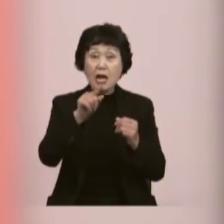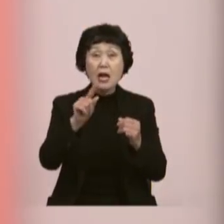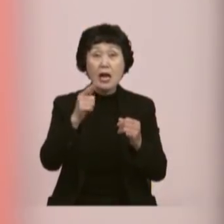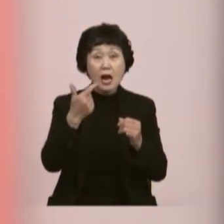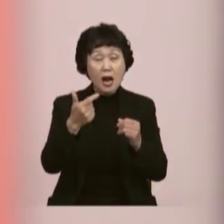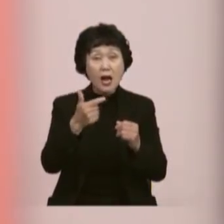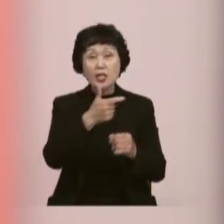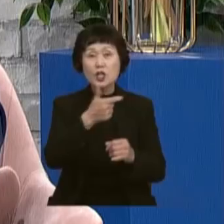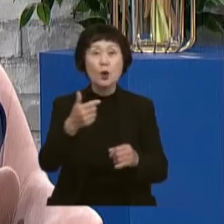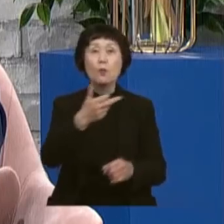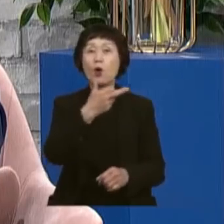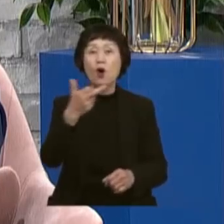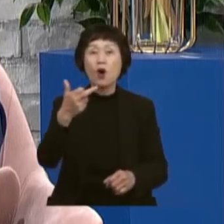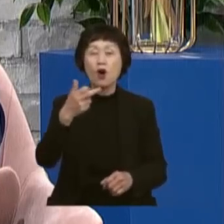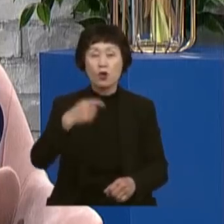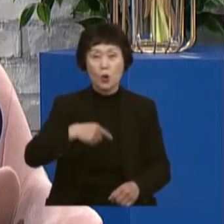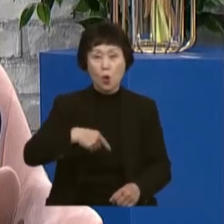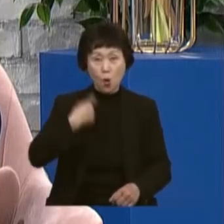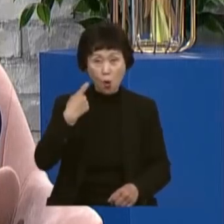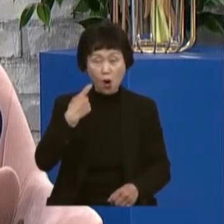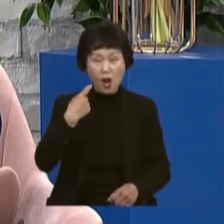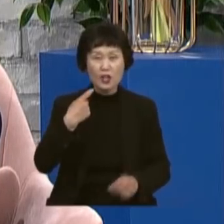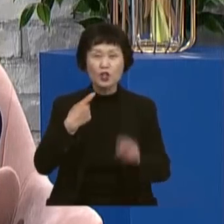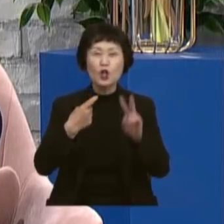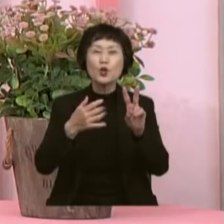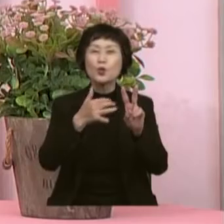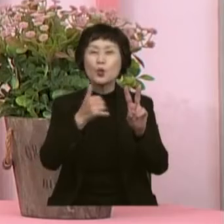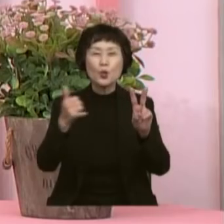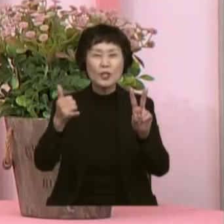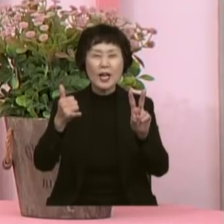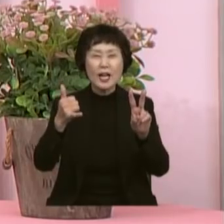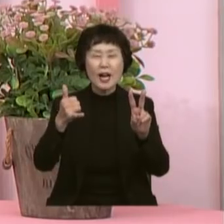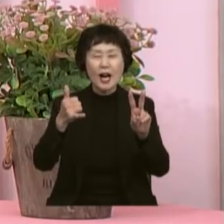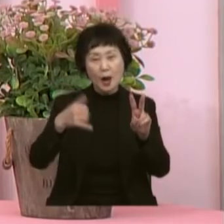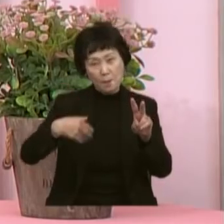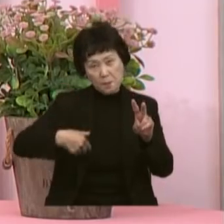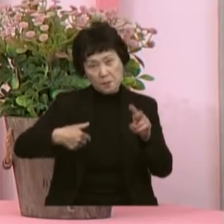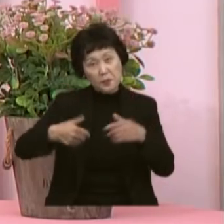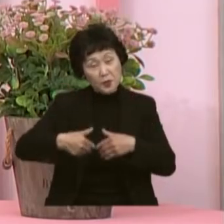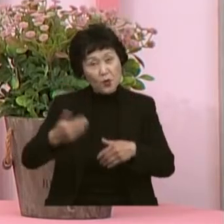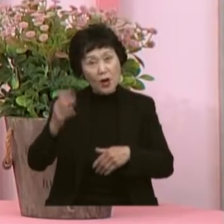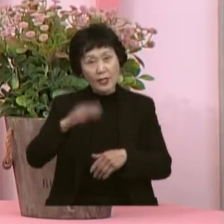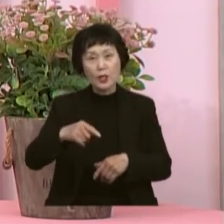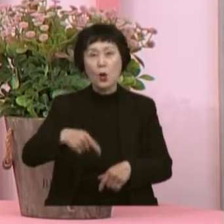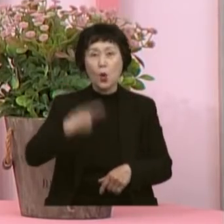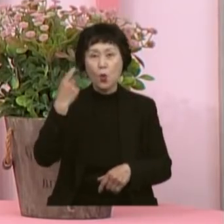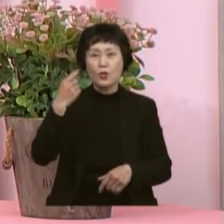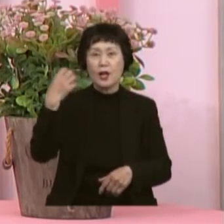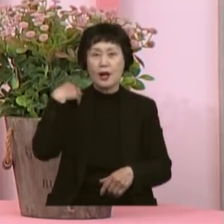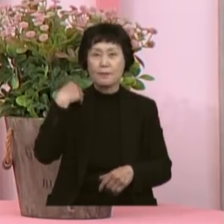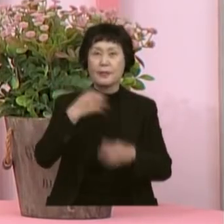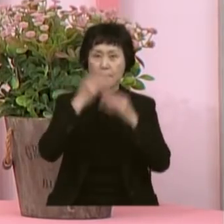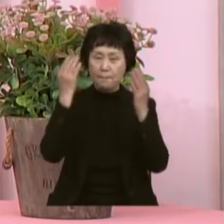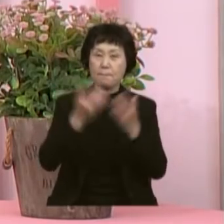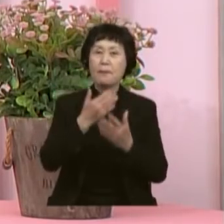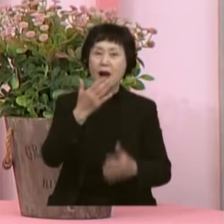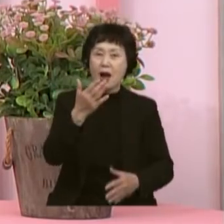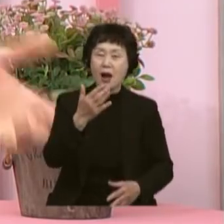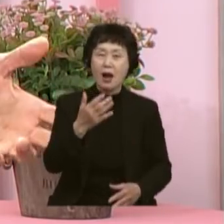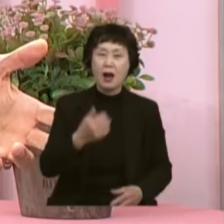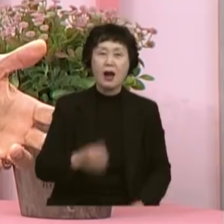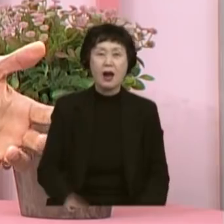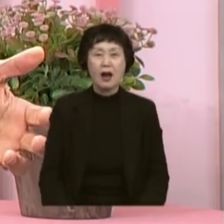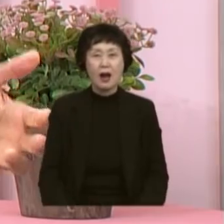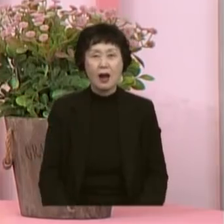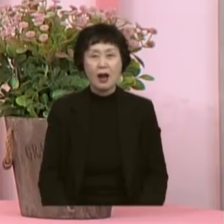명분을 다 감당해 버린 거예요. 그럼 큰딸 건 안 잘랐어요? 걔는 14시간 동안 굶고 기다리고 얼마나 무서웠겠어. 근데 걔는 안 들어가고 얘